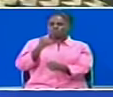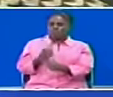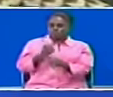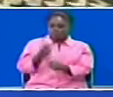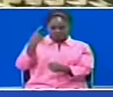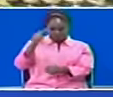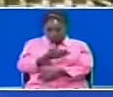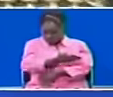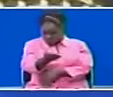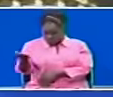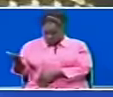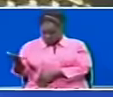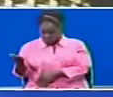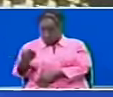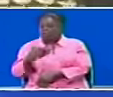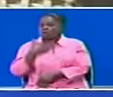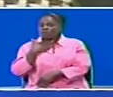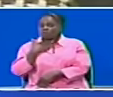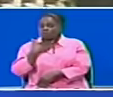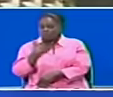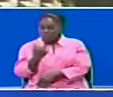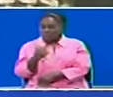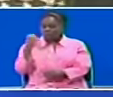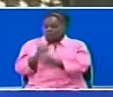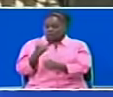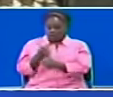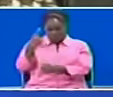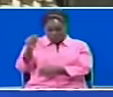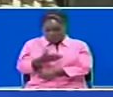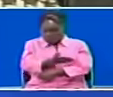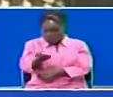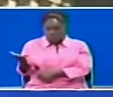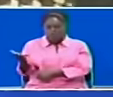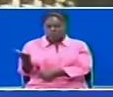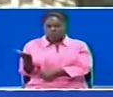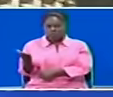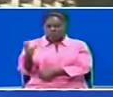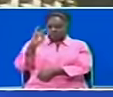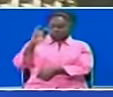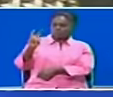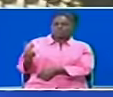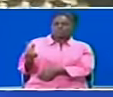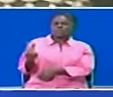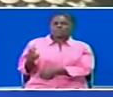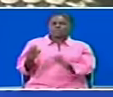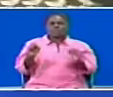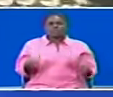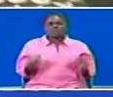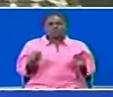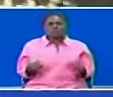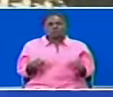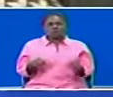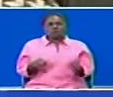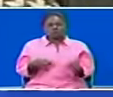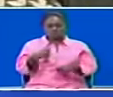you. Nataka kuwafanyia ka kazi. Tuone ya kwamba we can ease off